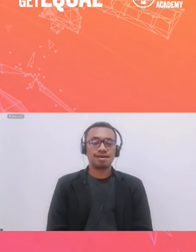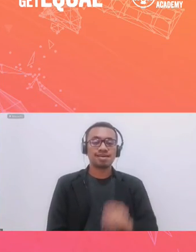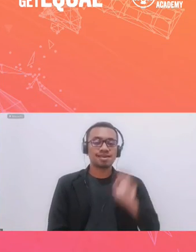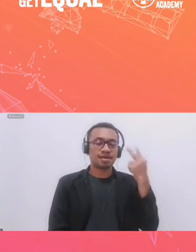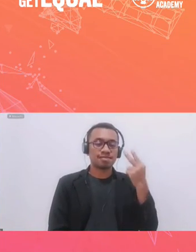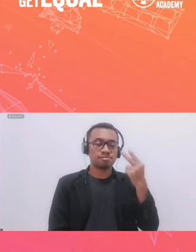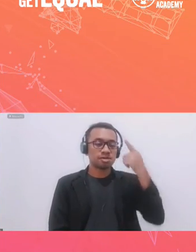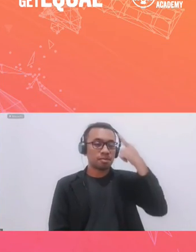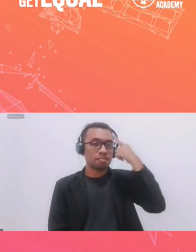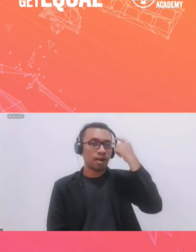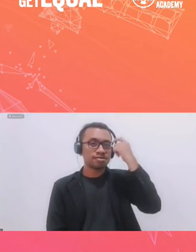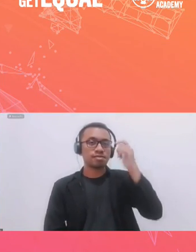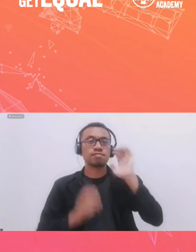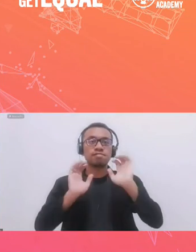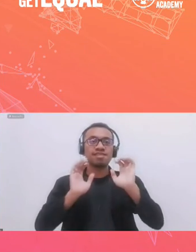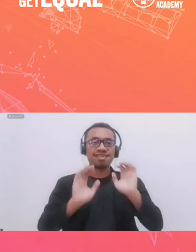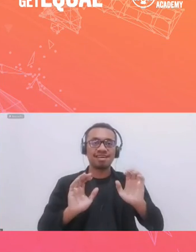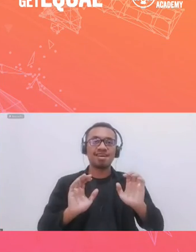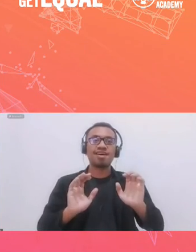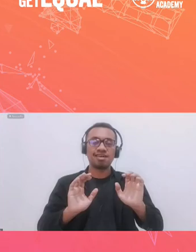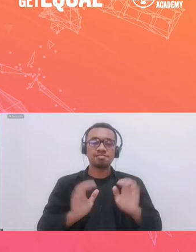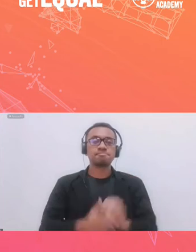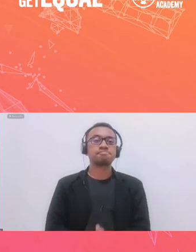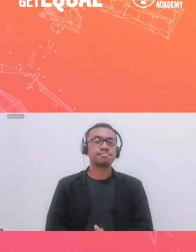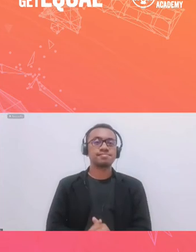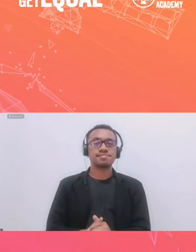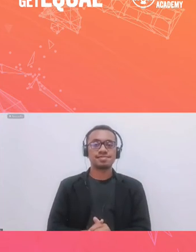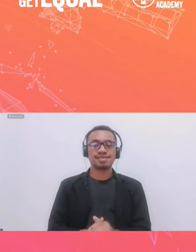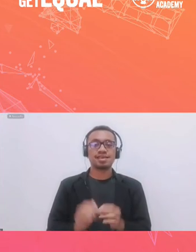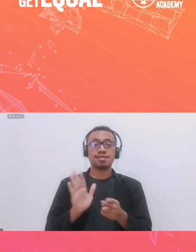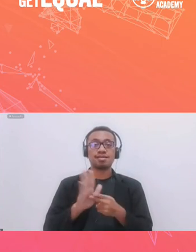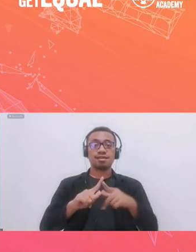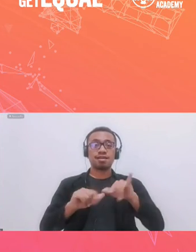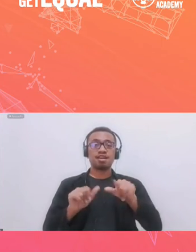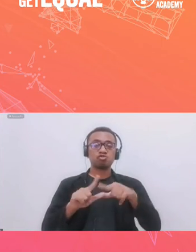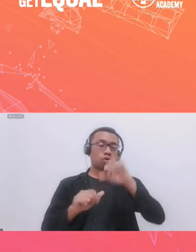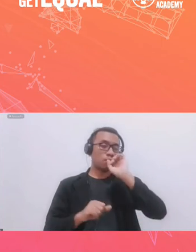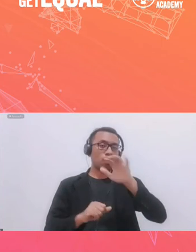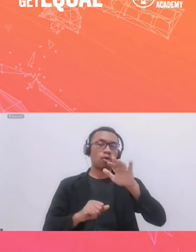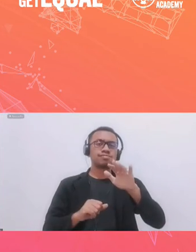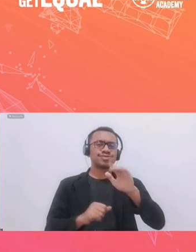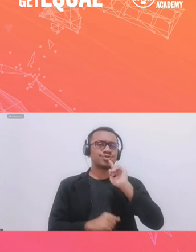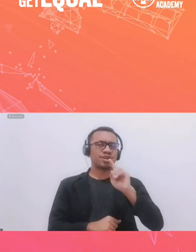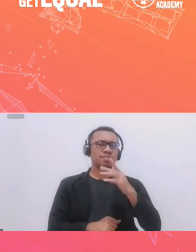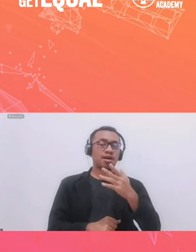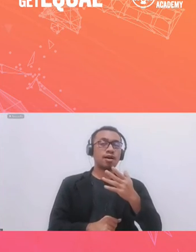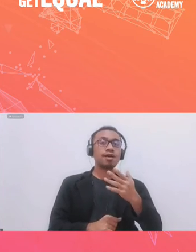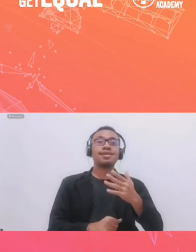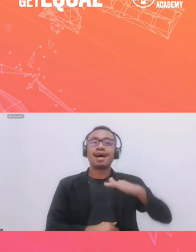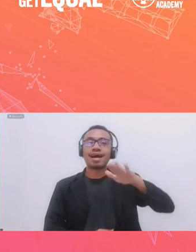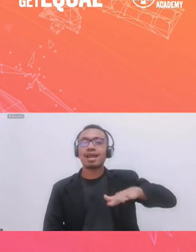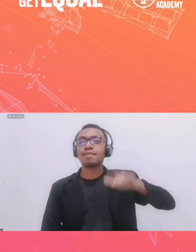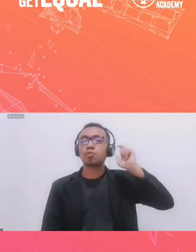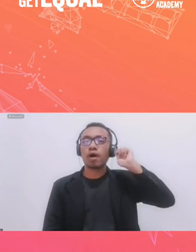aku bisa dapetin dari Mbak Nana. Mbak Nana tuh menyampaikan banyak banget bahwa anak perempuan ini memiliki hak kesetaraan yang sama